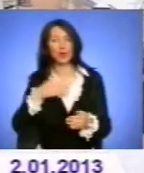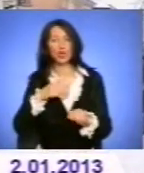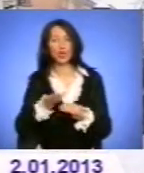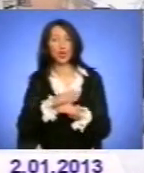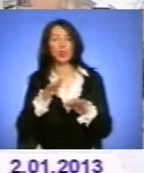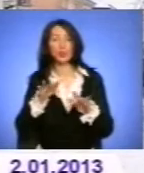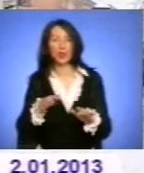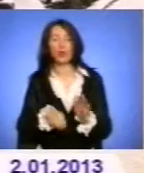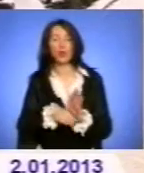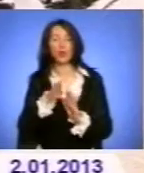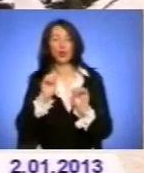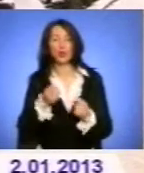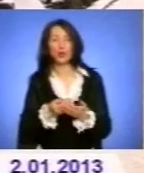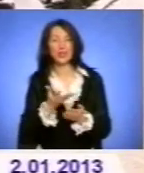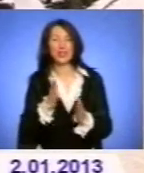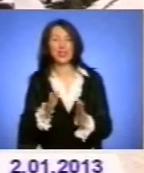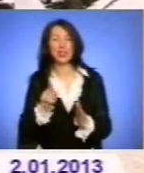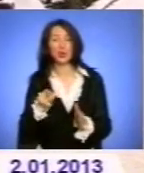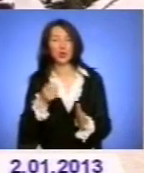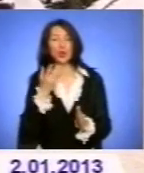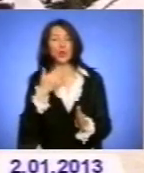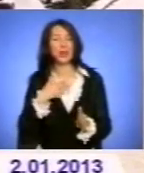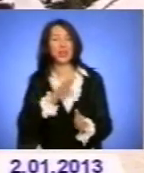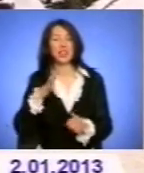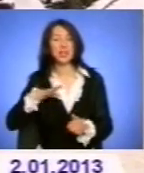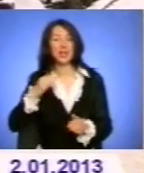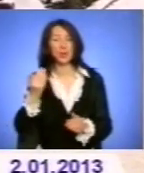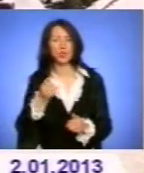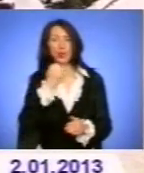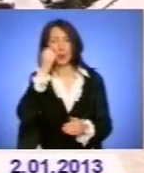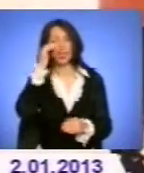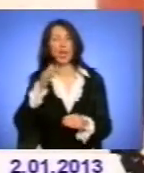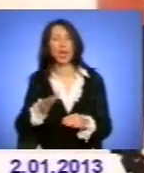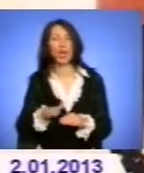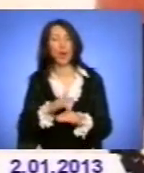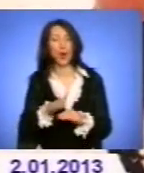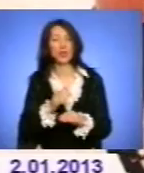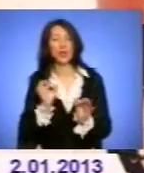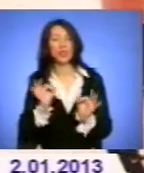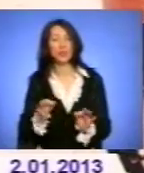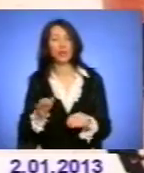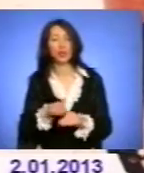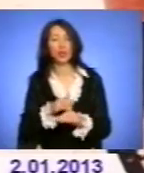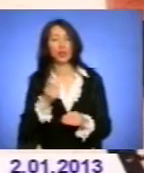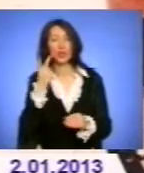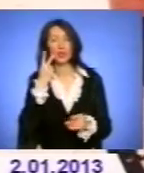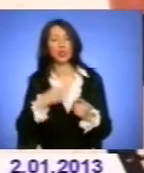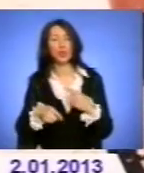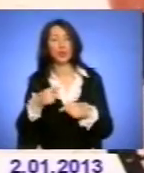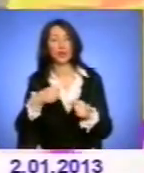справи високо можна оцінити лише тоді, коли ми не чекаємо за них подяки і похвали. А справжнє добро завжди